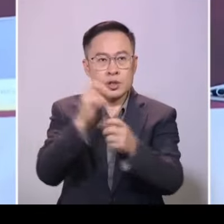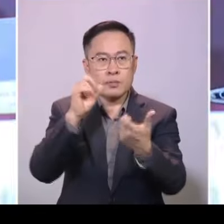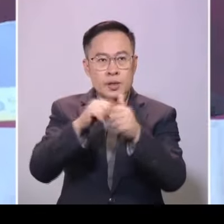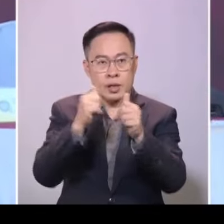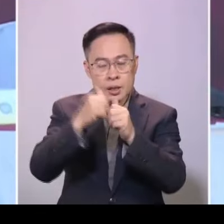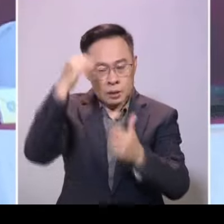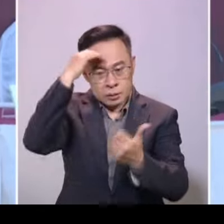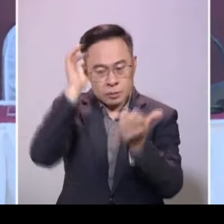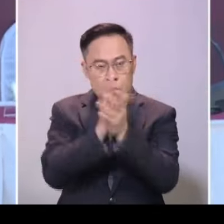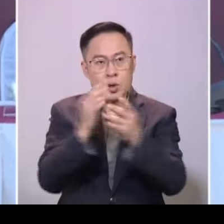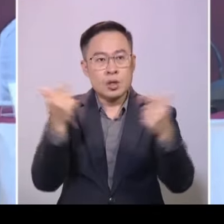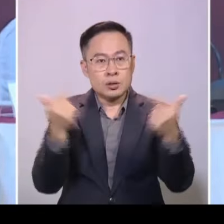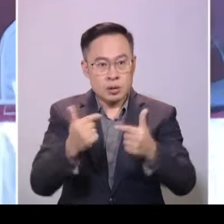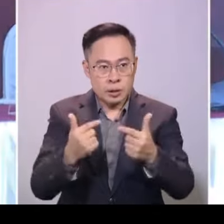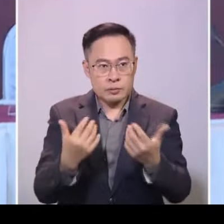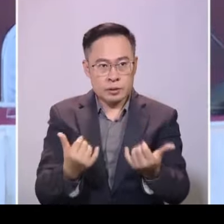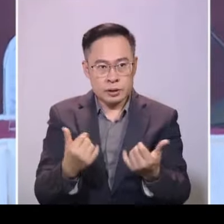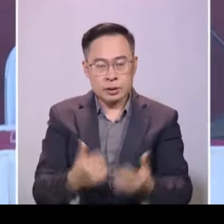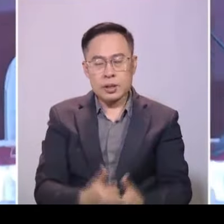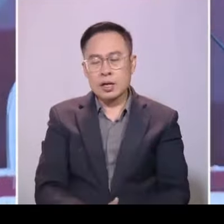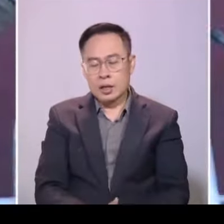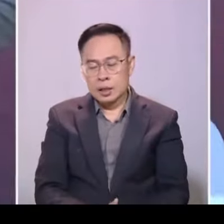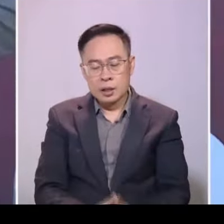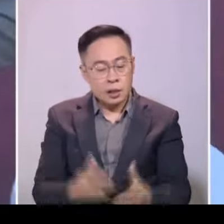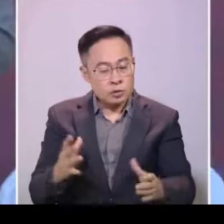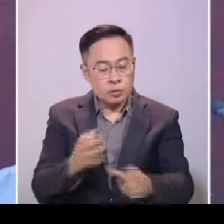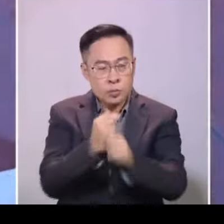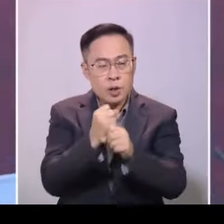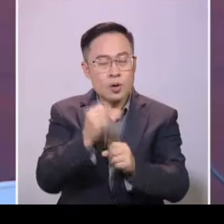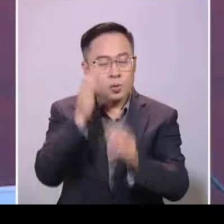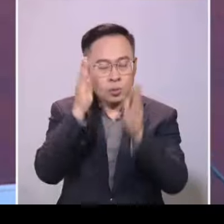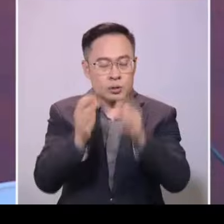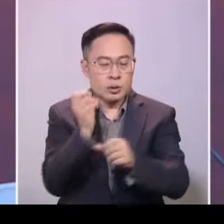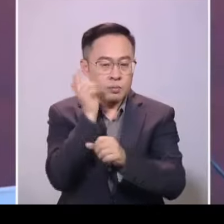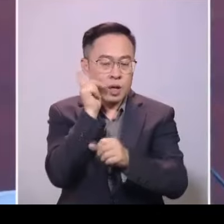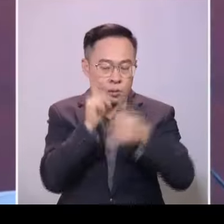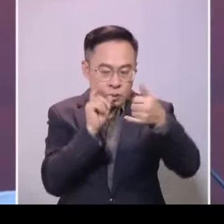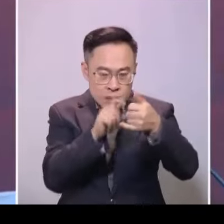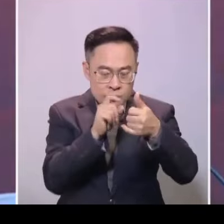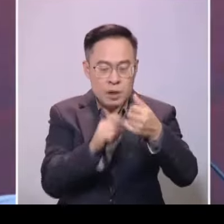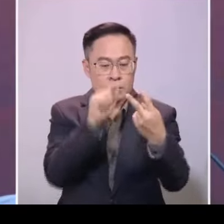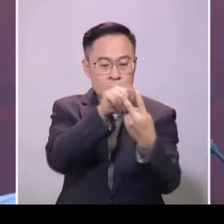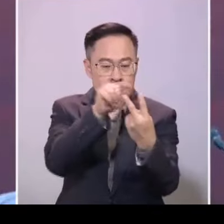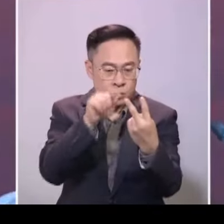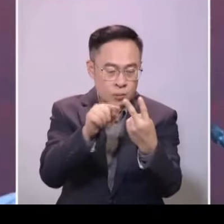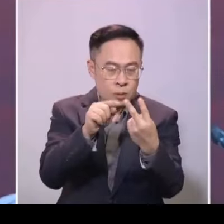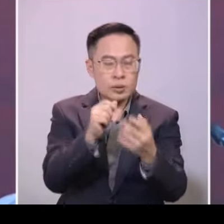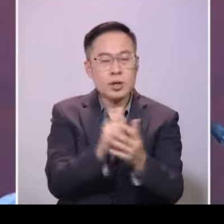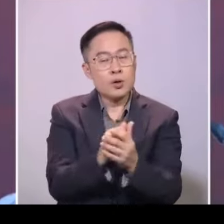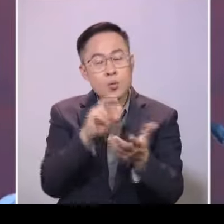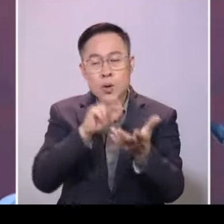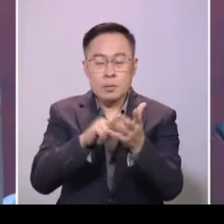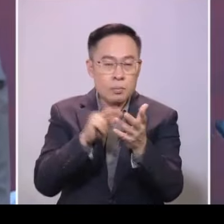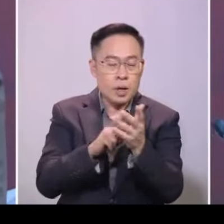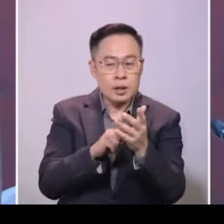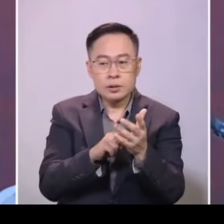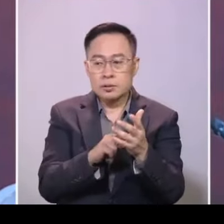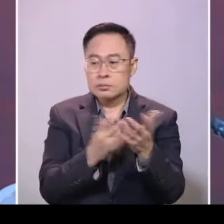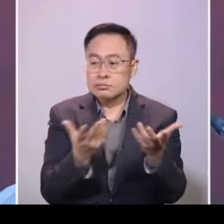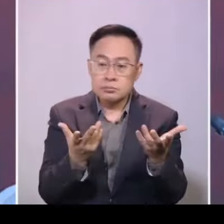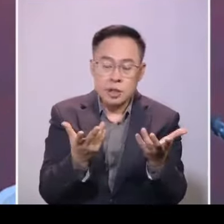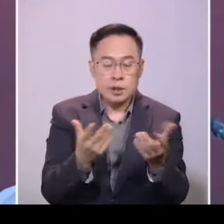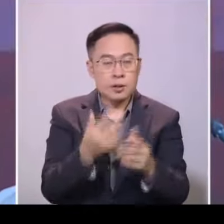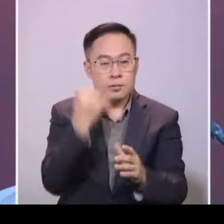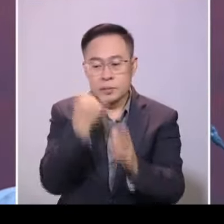ามอีกว่าผลสอบที่ออกมาเนี่ยเป็นบวกกับทั้งสองคนหรือเปล่าหรือว่ากับคนใดคนหนึ่งนายกรัฐม